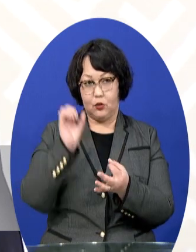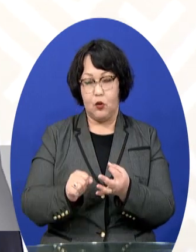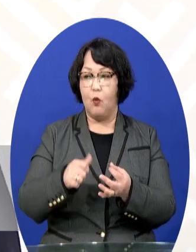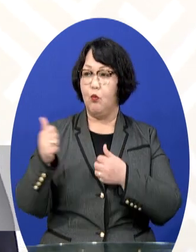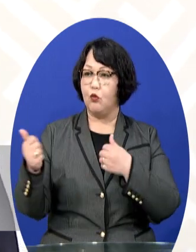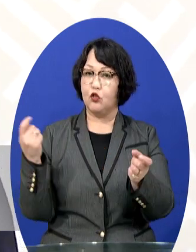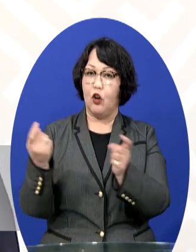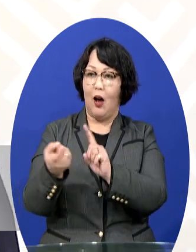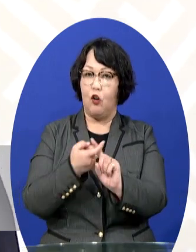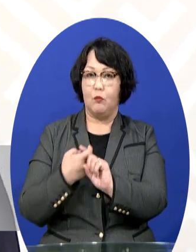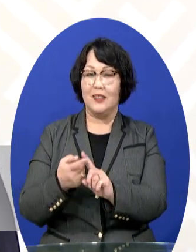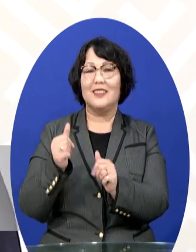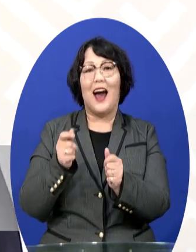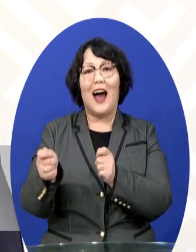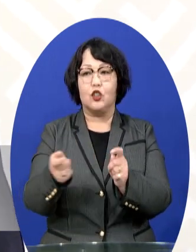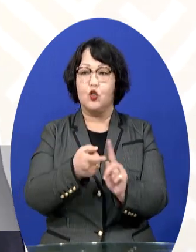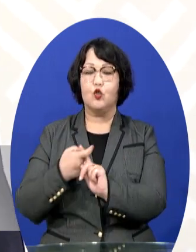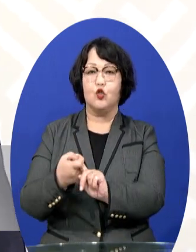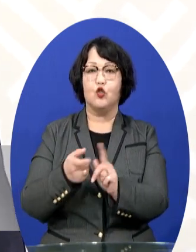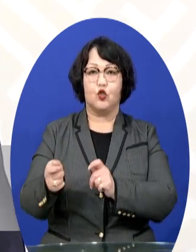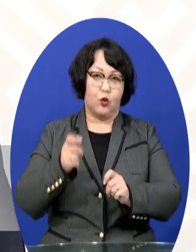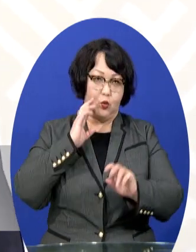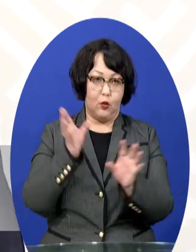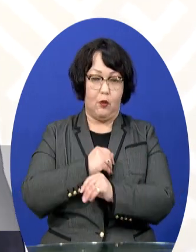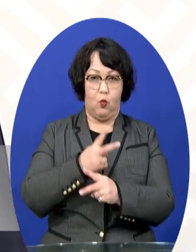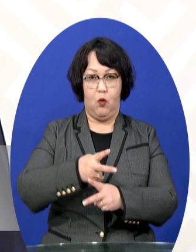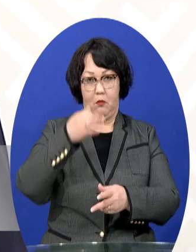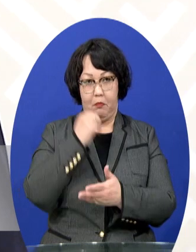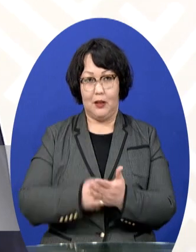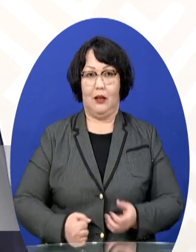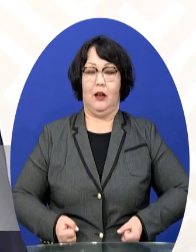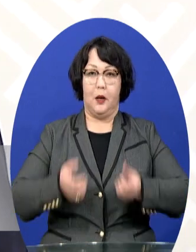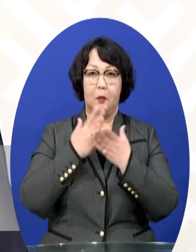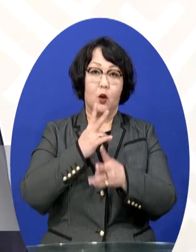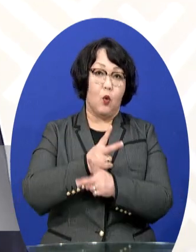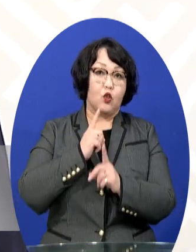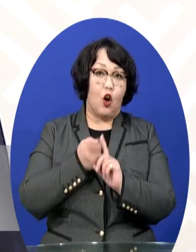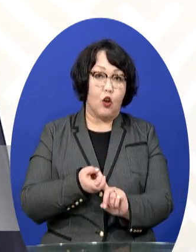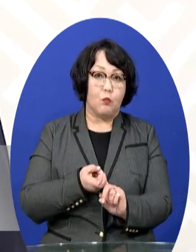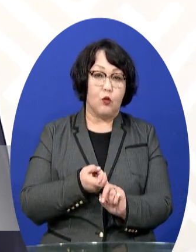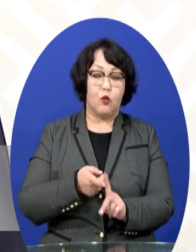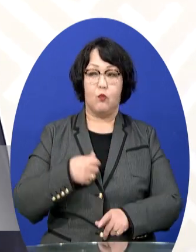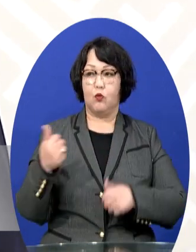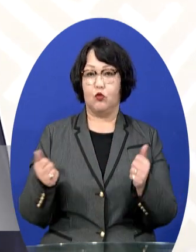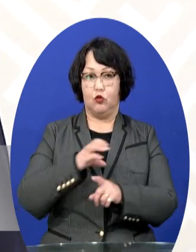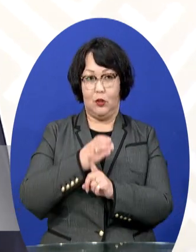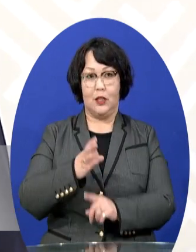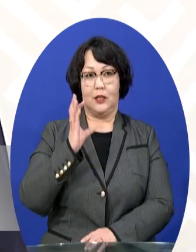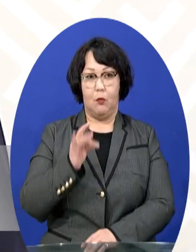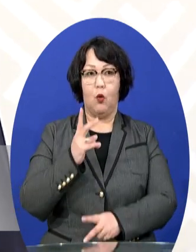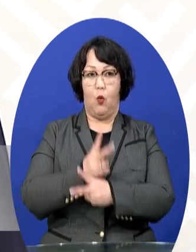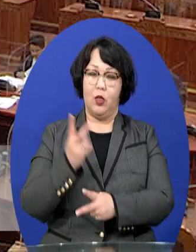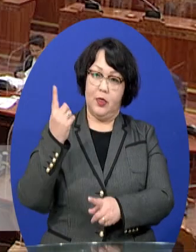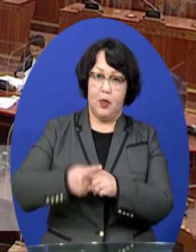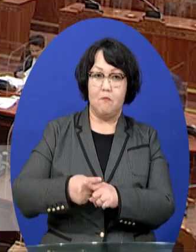харилцааг зохицуулах вэ гэдэг энэ хуулийг одоо бид баталж гаргаж байна. Бас энэ хуультай холбоотой бусад соёлын салбарын хуулиуд